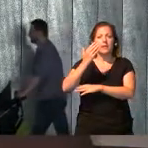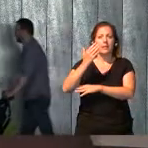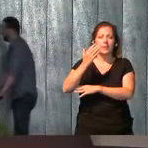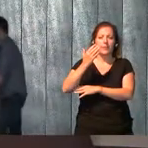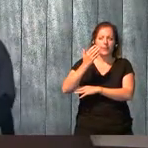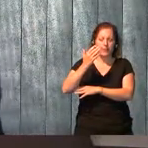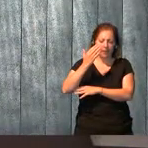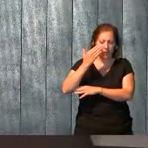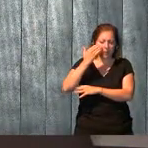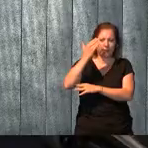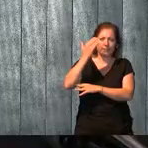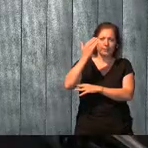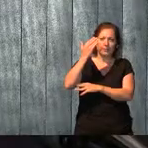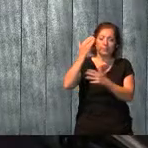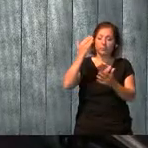des